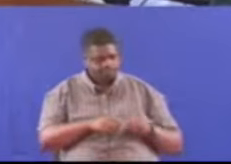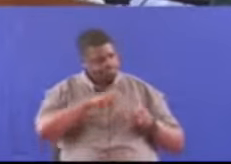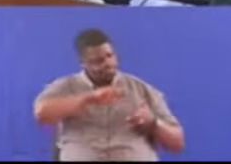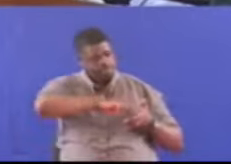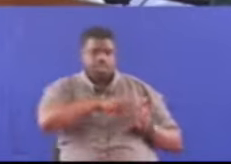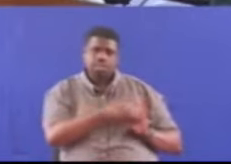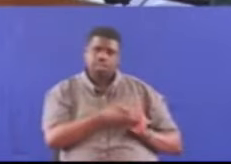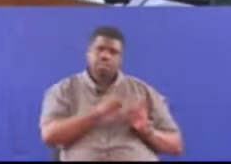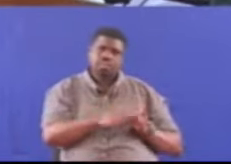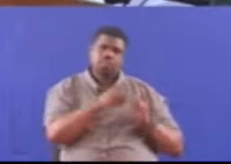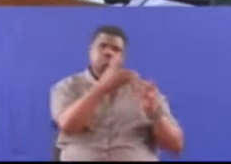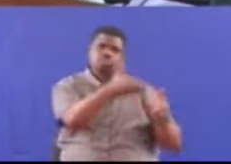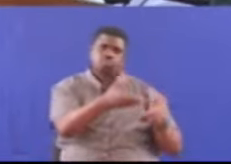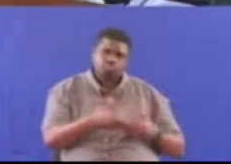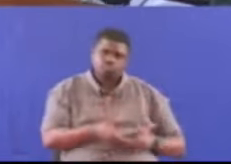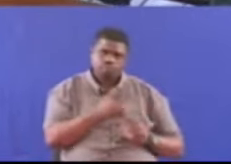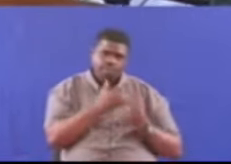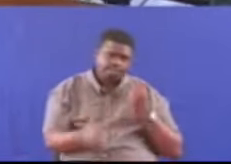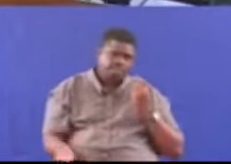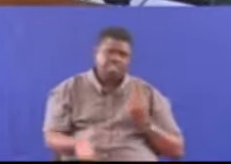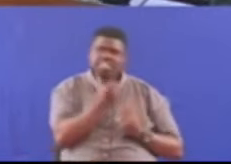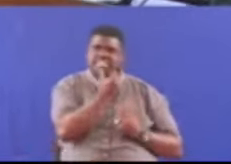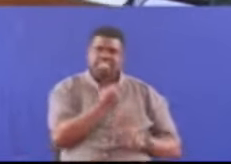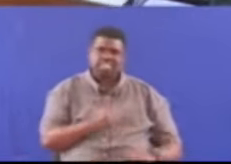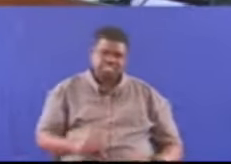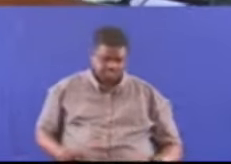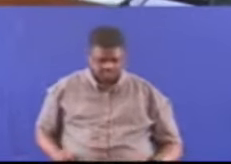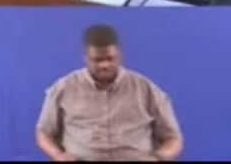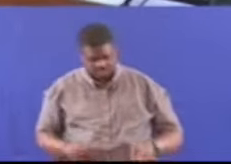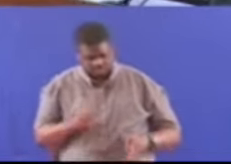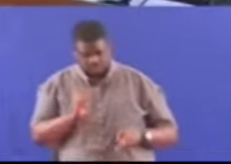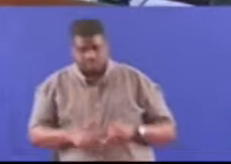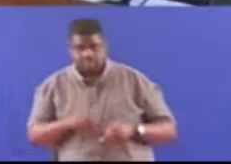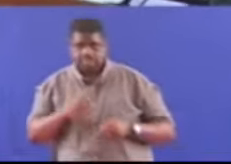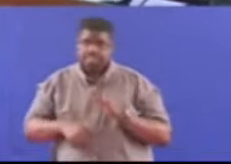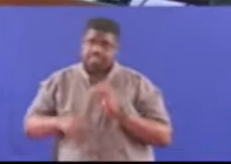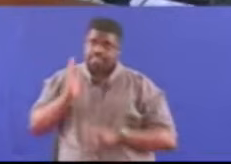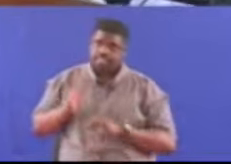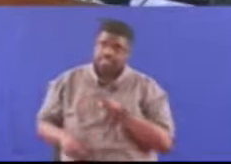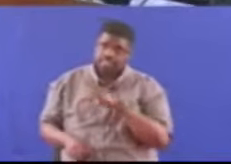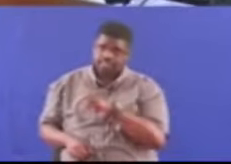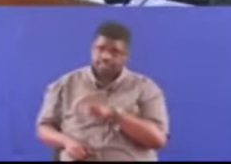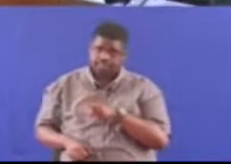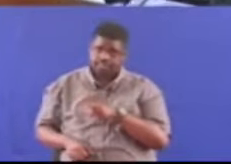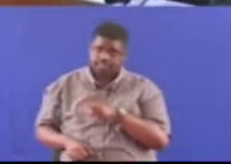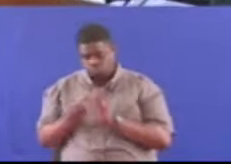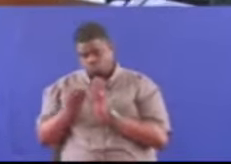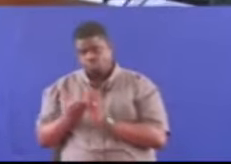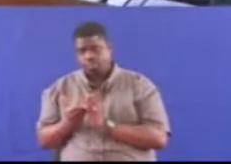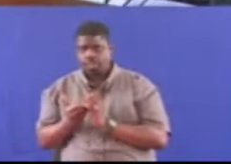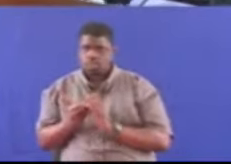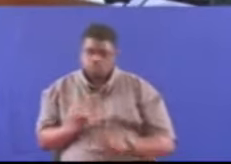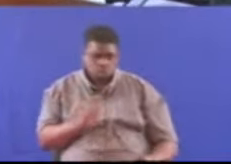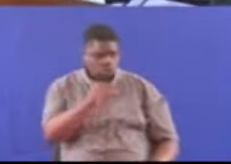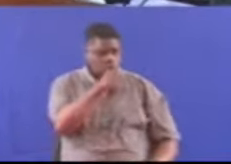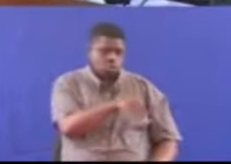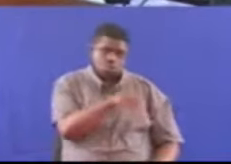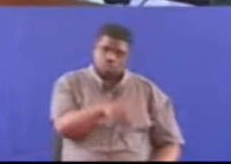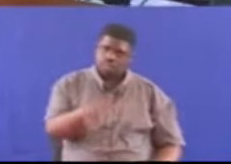ya kuchukua ili kufanikisha. Lakini zaidi walikuwa wakikuombea kura